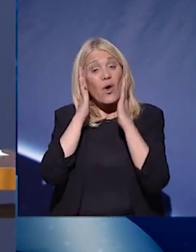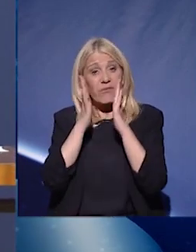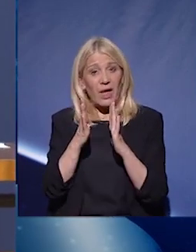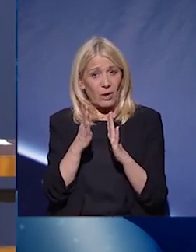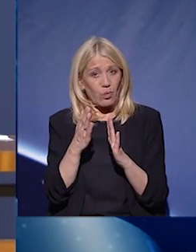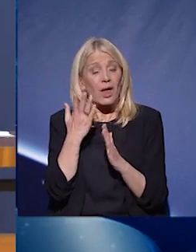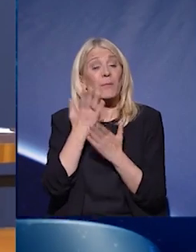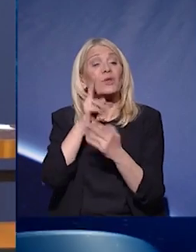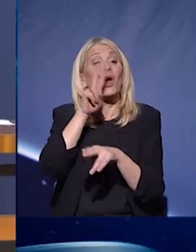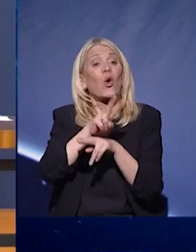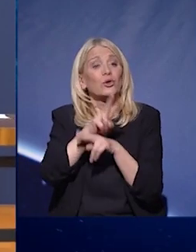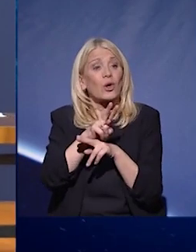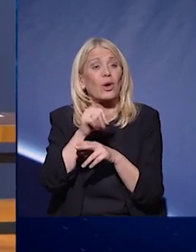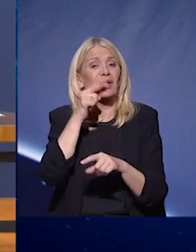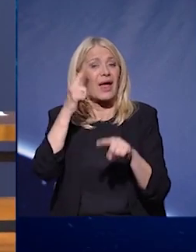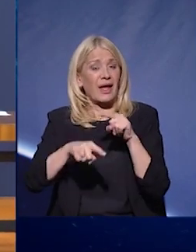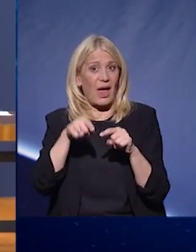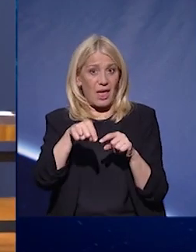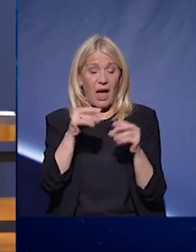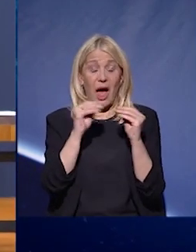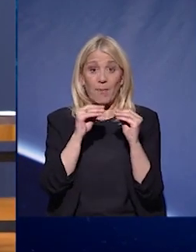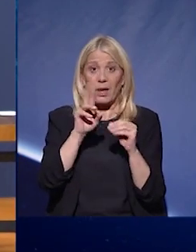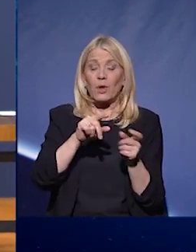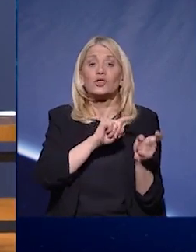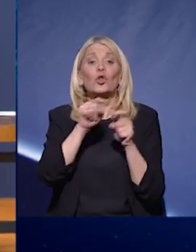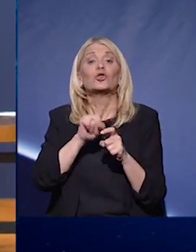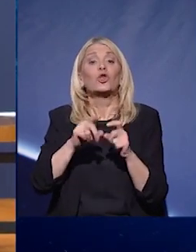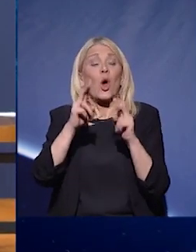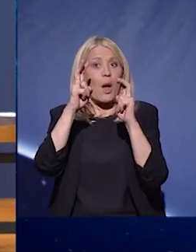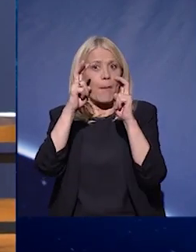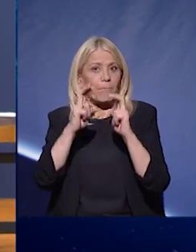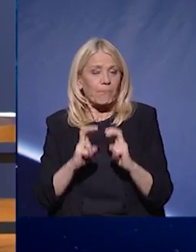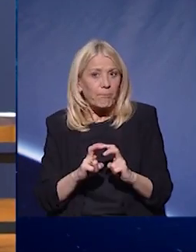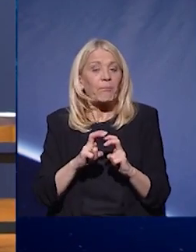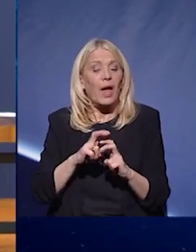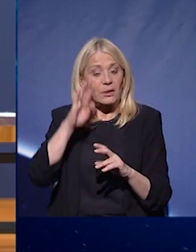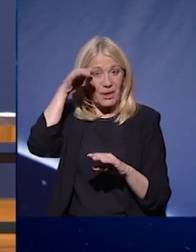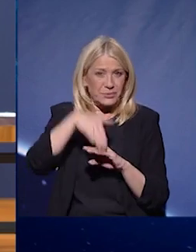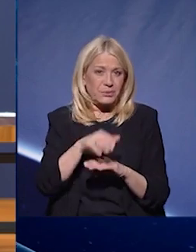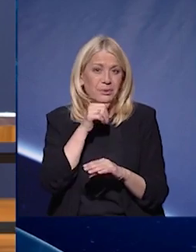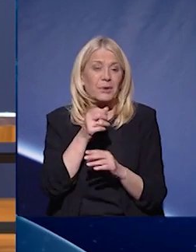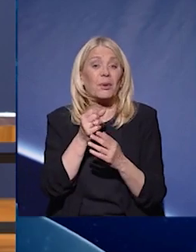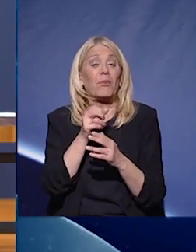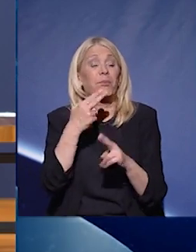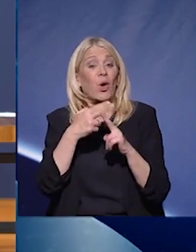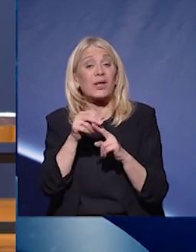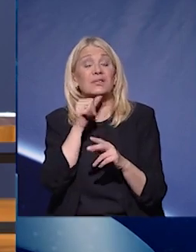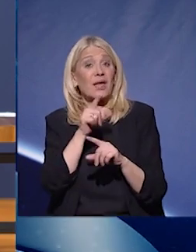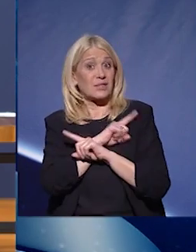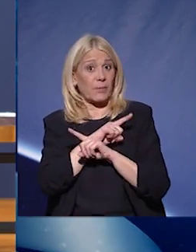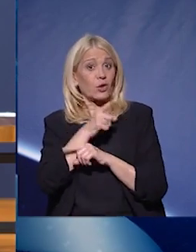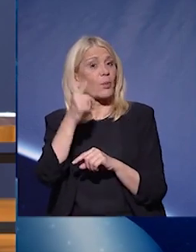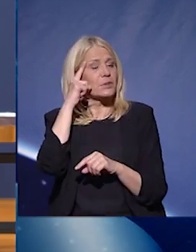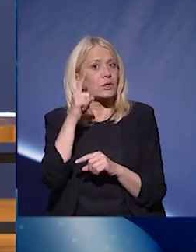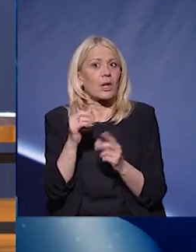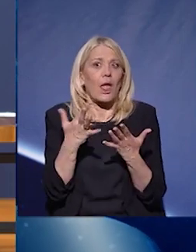bude pod kontrolom, da bi krajem aprila moglo da dođe do pada i obolelih i smrtnih slučajeva i da bi to značilo da